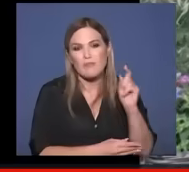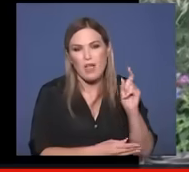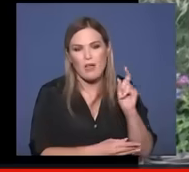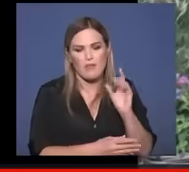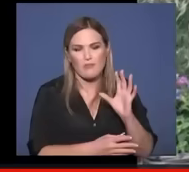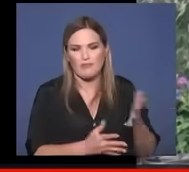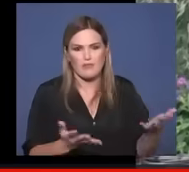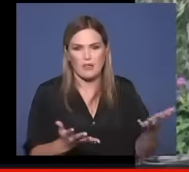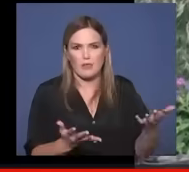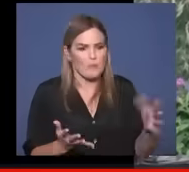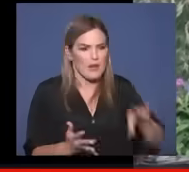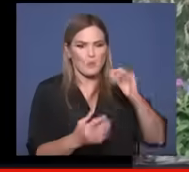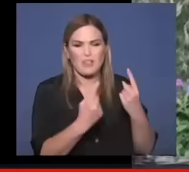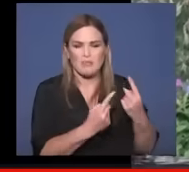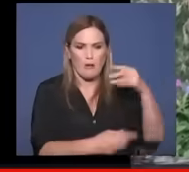התופת. טל כותב לי,